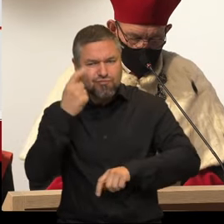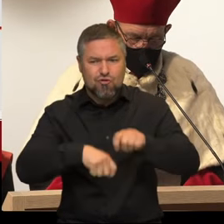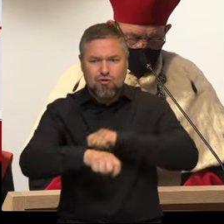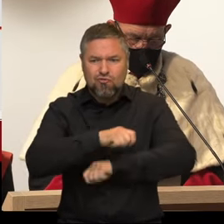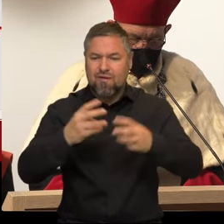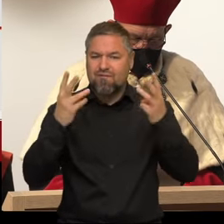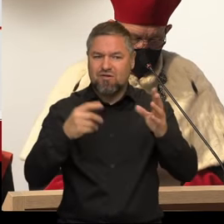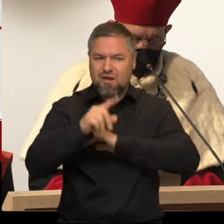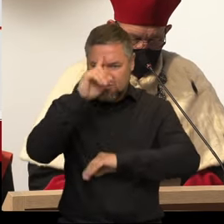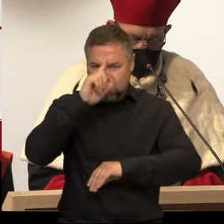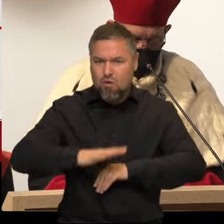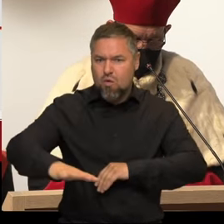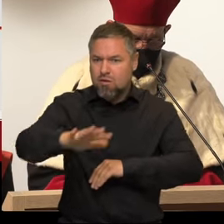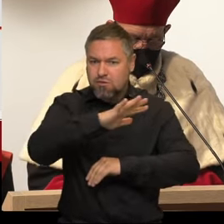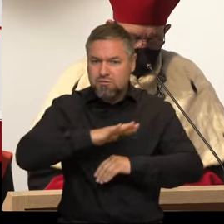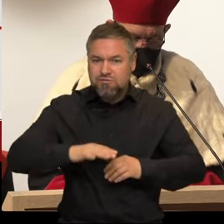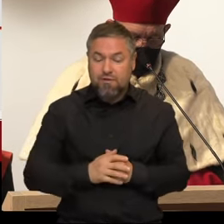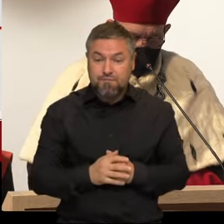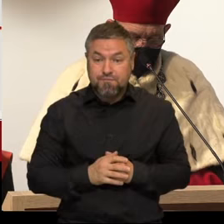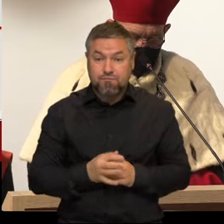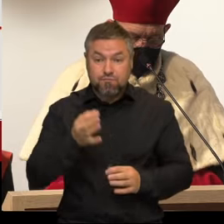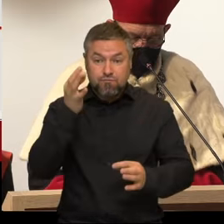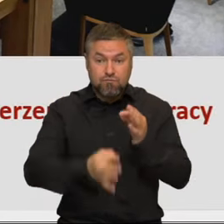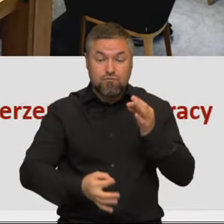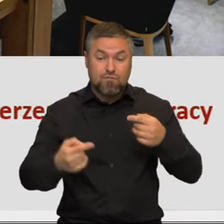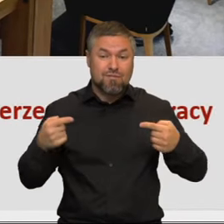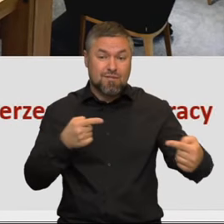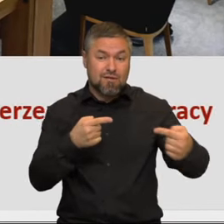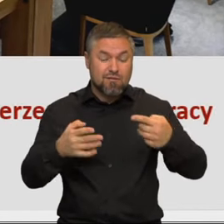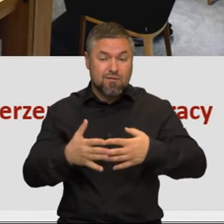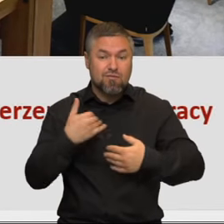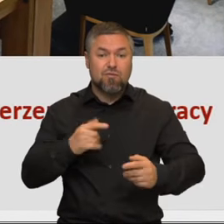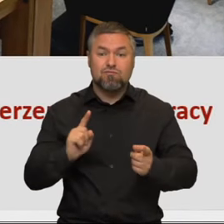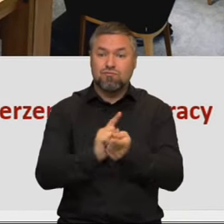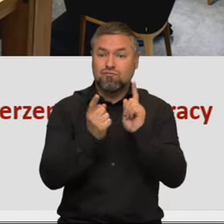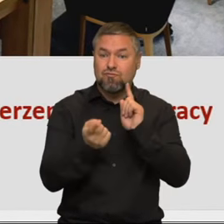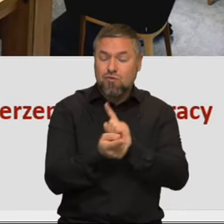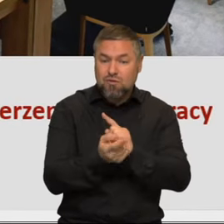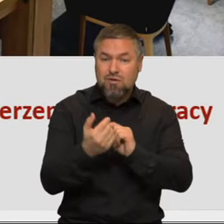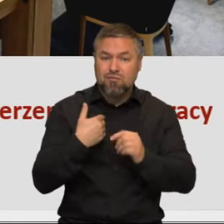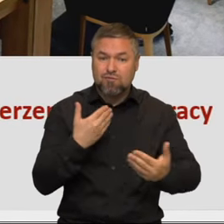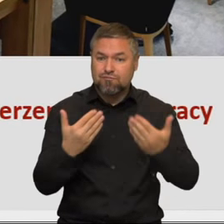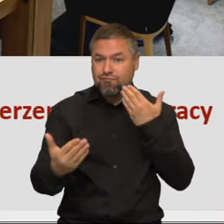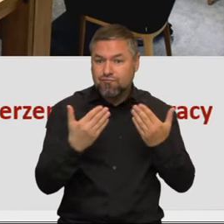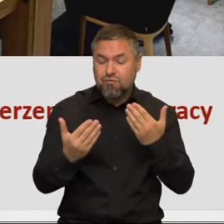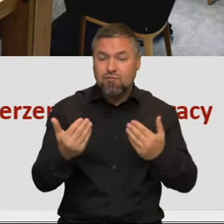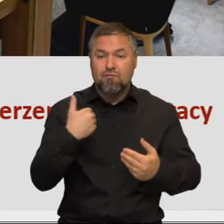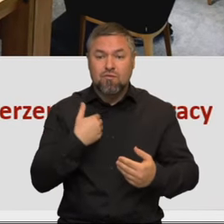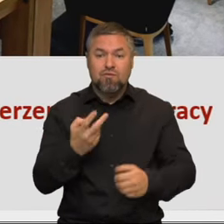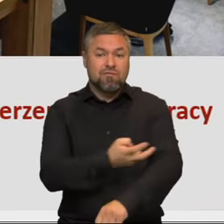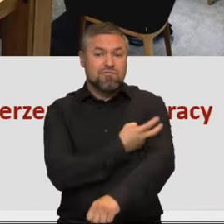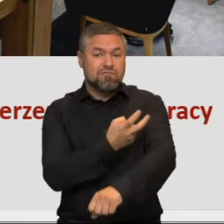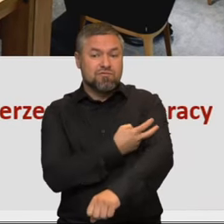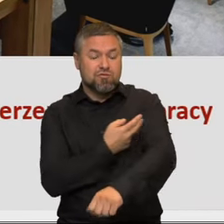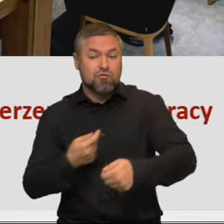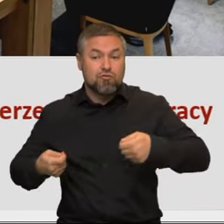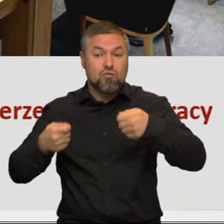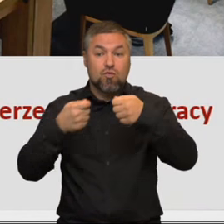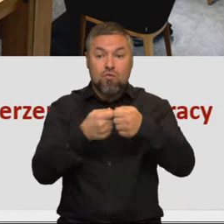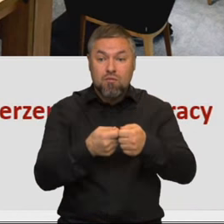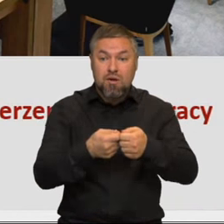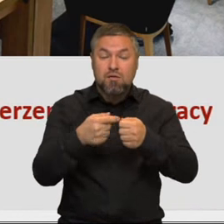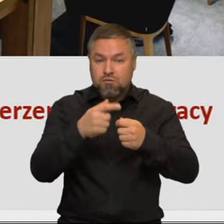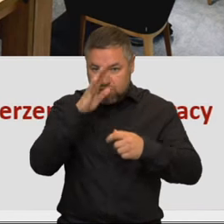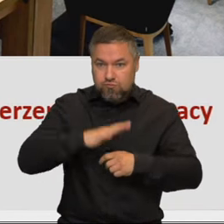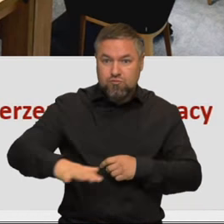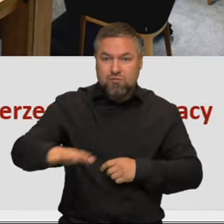rozwiązań ważnych dla społeczeństwa. O szczegółach dyskutowaliśmy podczas spotkania konsultacyjnego, które odbyło się w czerwcu. Współpraca dotyczy